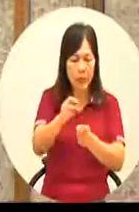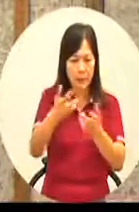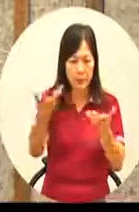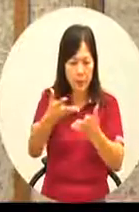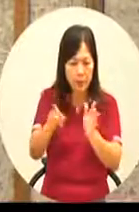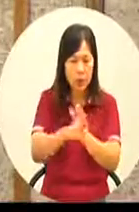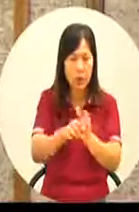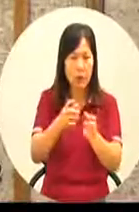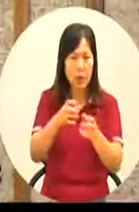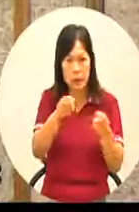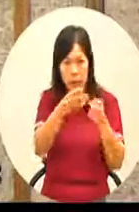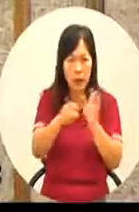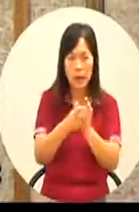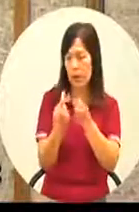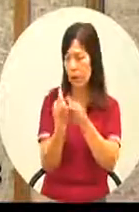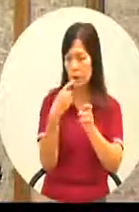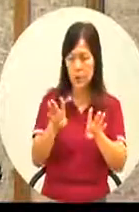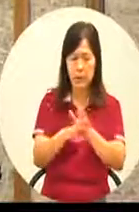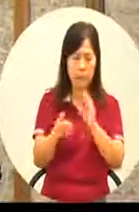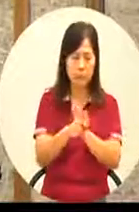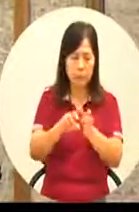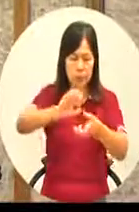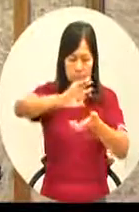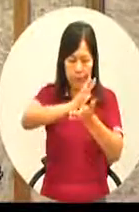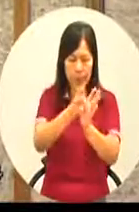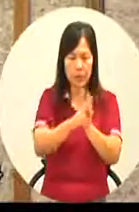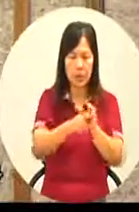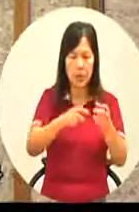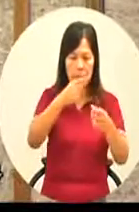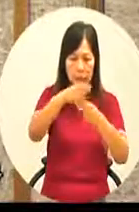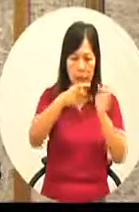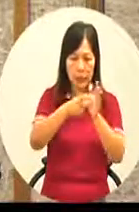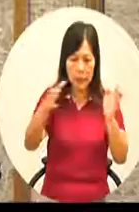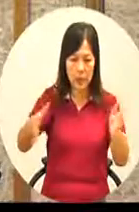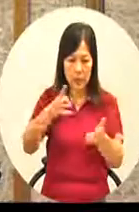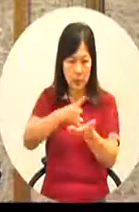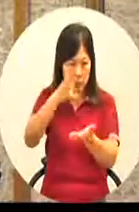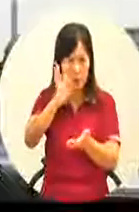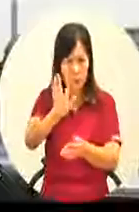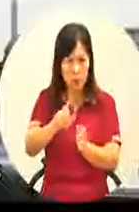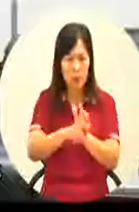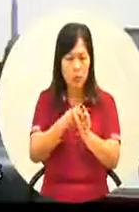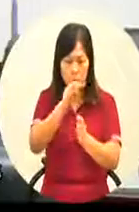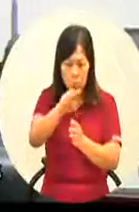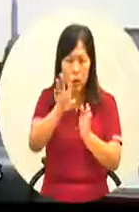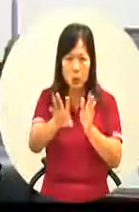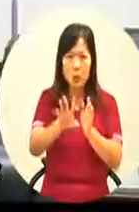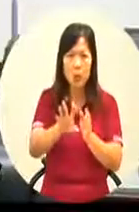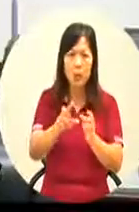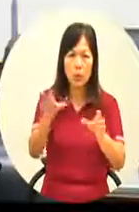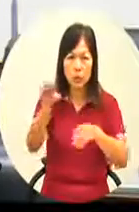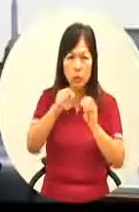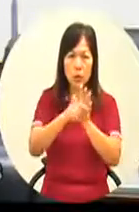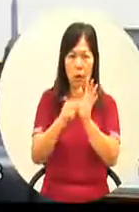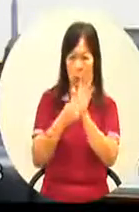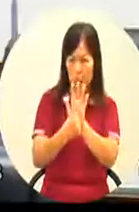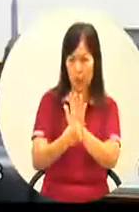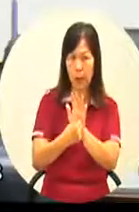论，从去年开始就加密为一年四次。 一年四次，但是我看到你资料显示出来的只